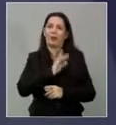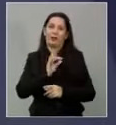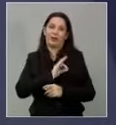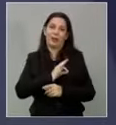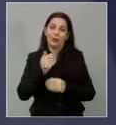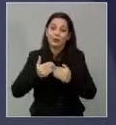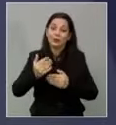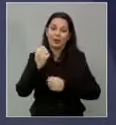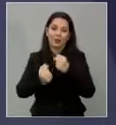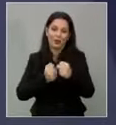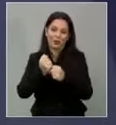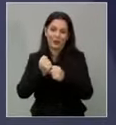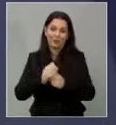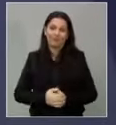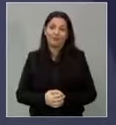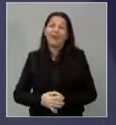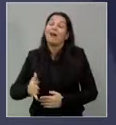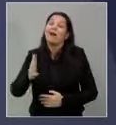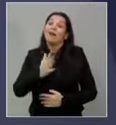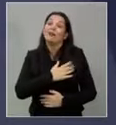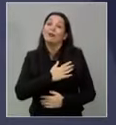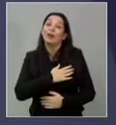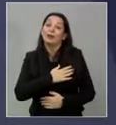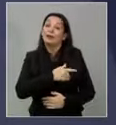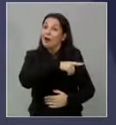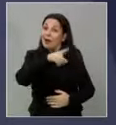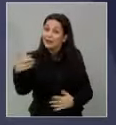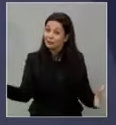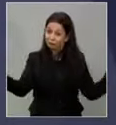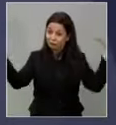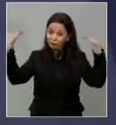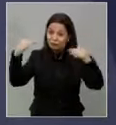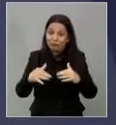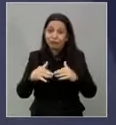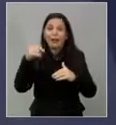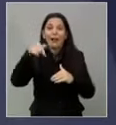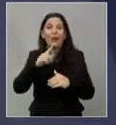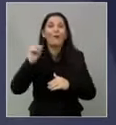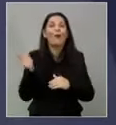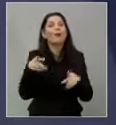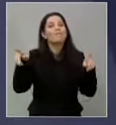Σας ευχαριστώ που μοιράζεστε μαζί μας αυτή τη σημαντική μέρα. Να είστε καλά.